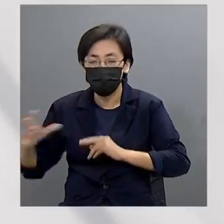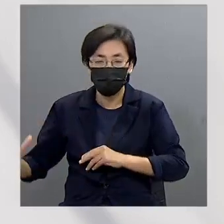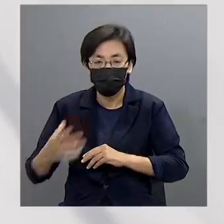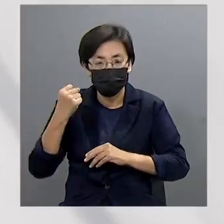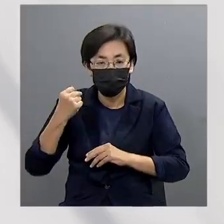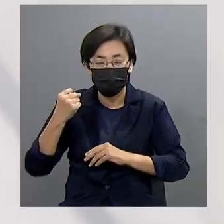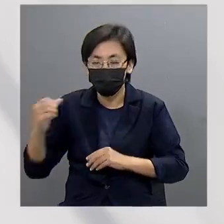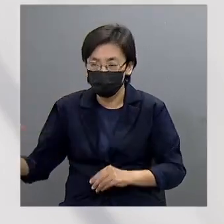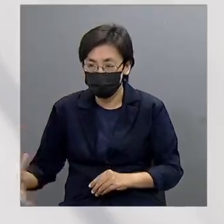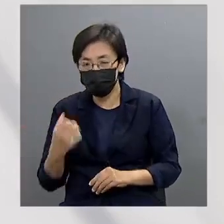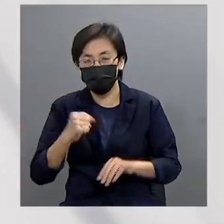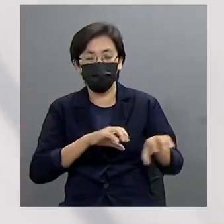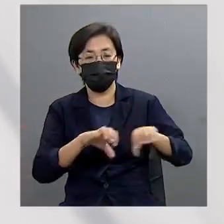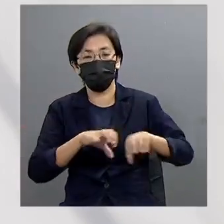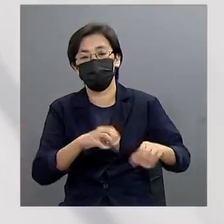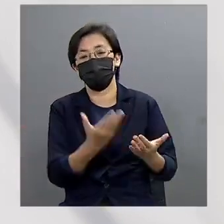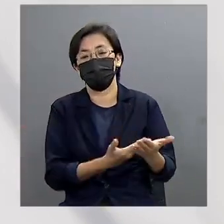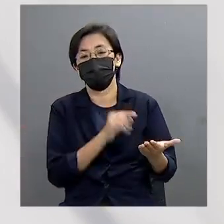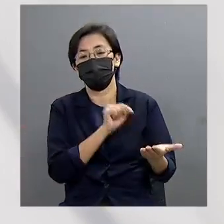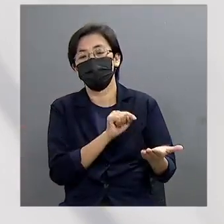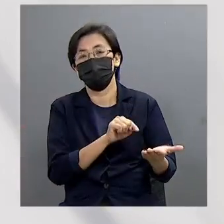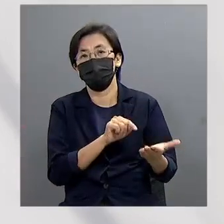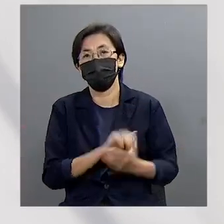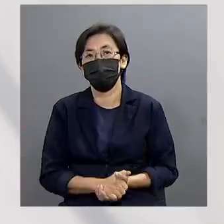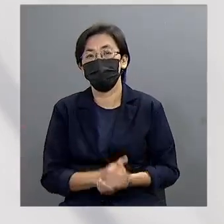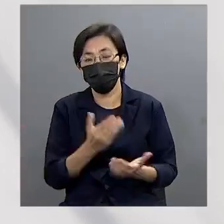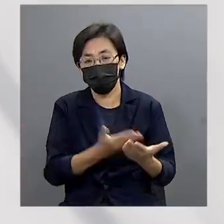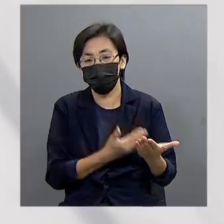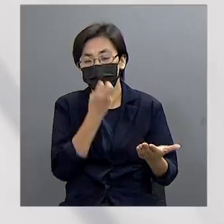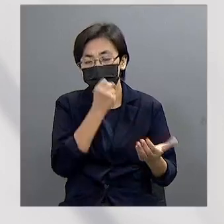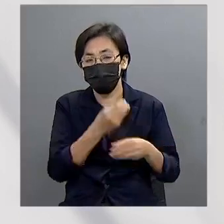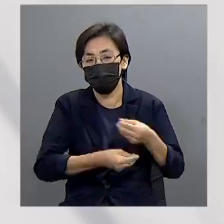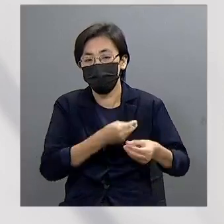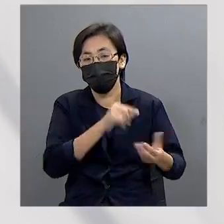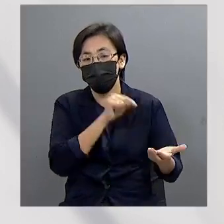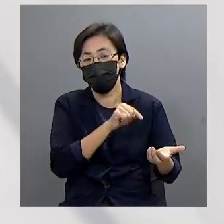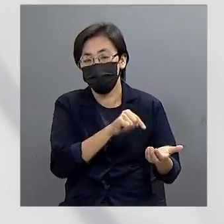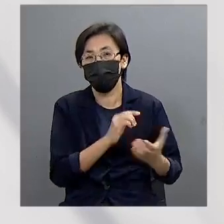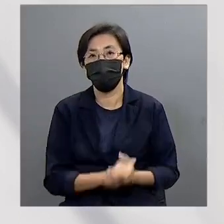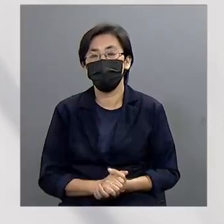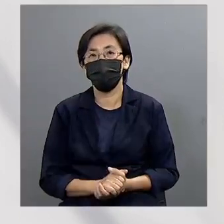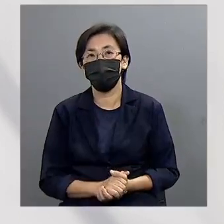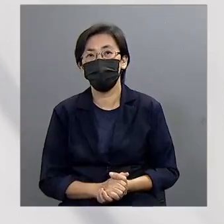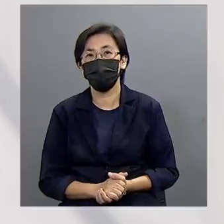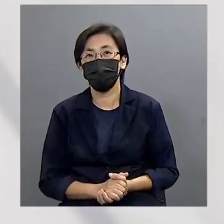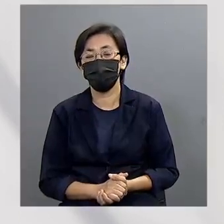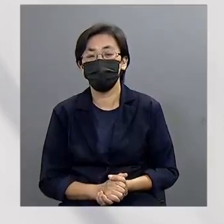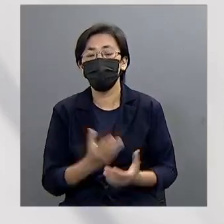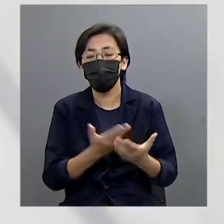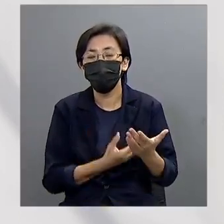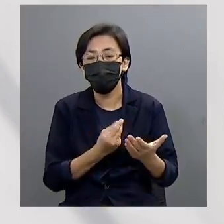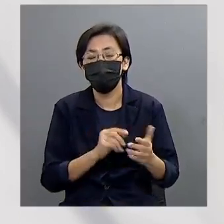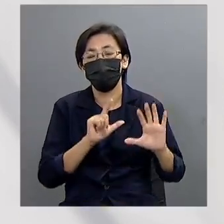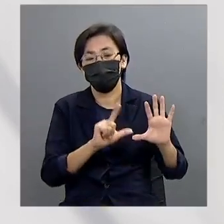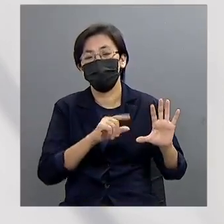มาแล้วก็เอาสลากในล็อตนี้มาทดลองขายค่ะดังนั้นจำนวนหรือว่าลุ่มมันเลยไม่มากมันอยู่ที่5ล้านกว่าใบเท่